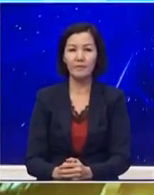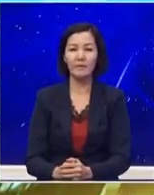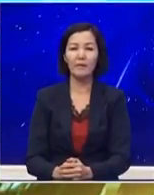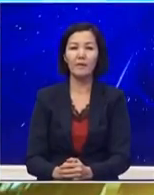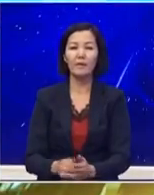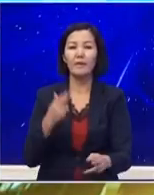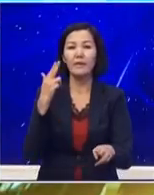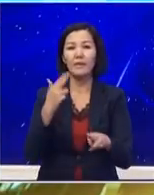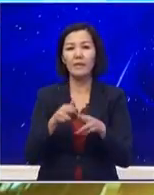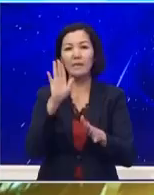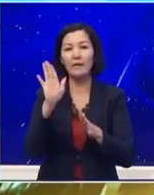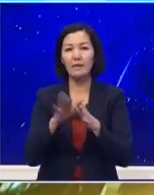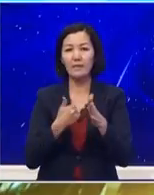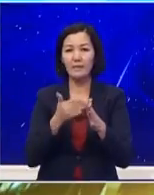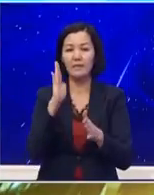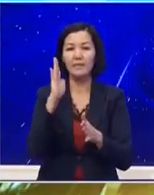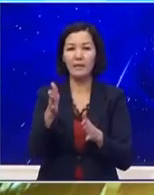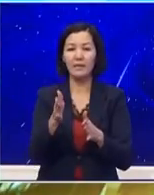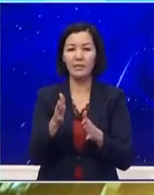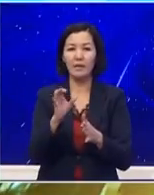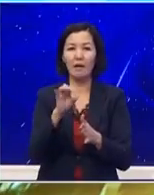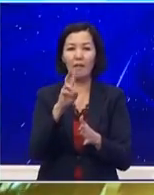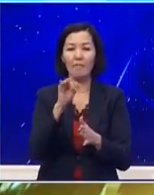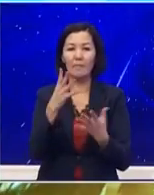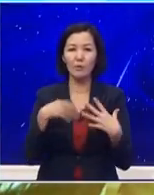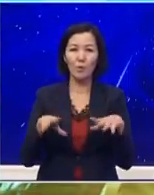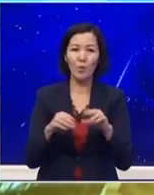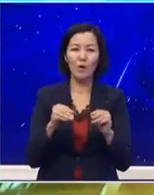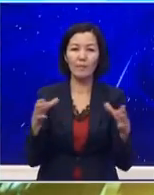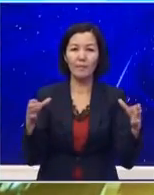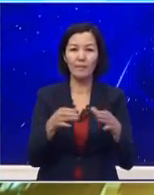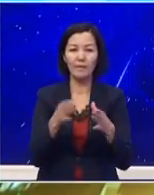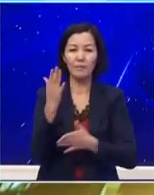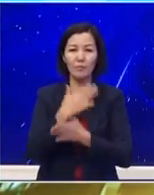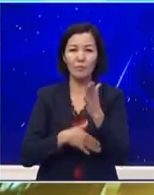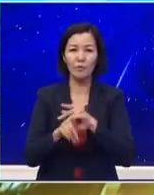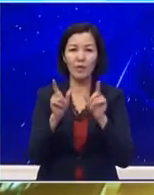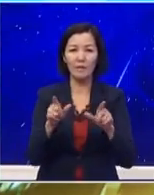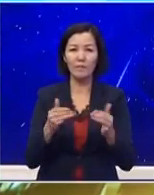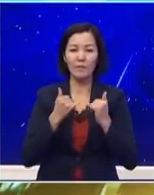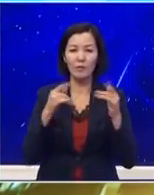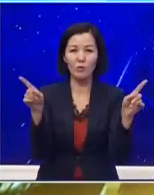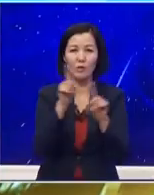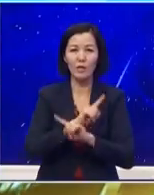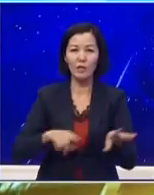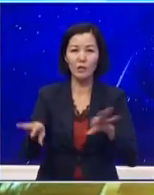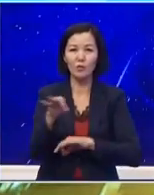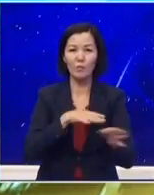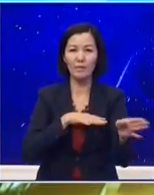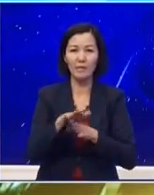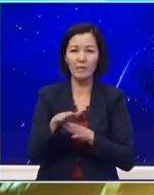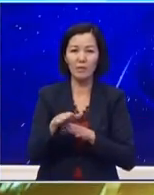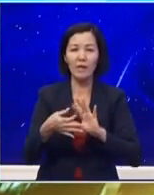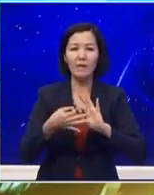Кедергісіз орта келешек кепілі. Алпамыс қоғамдық бірлестігінде мүмкіндігі шектеулі азаматтар үшін ерекше жоба іске асуда.